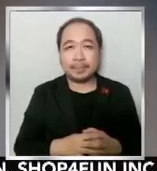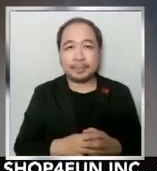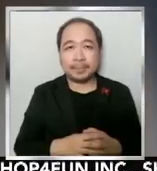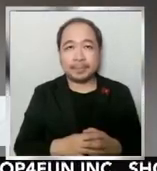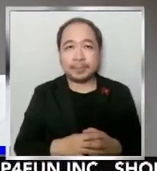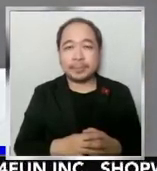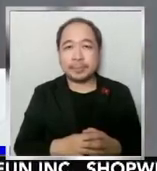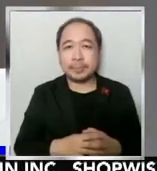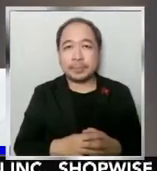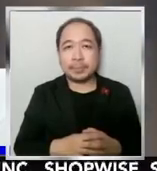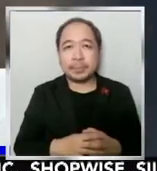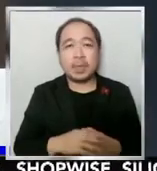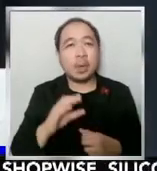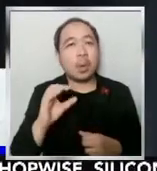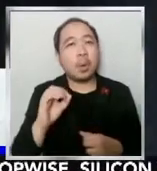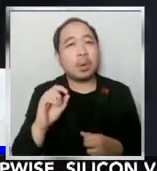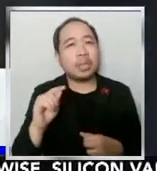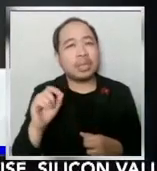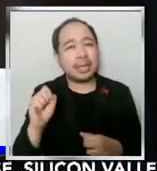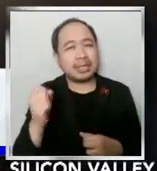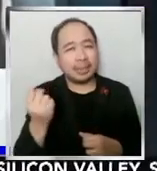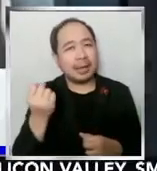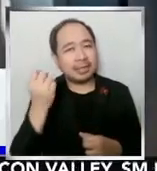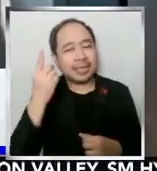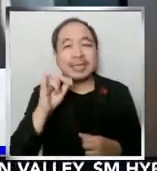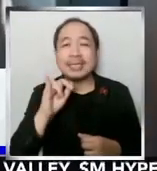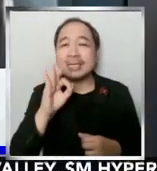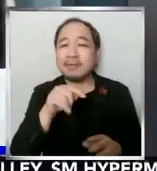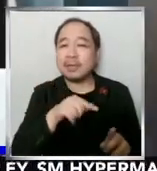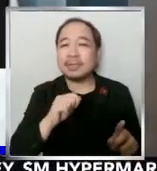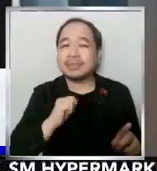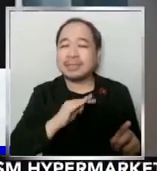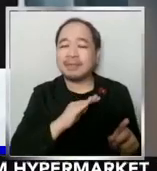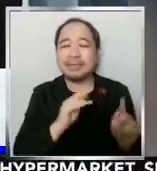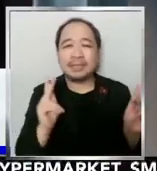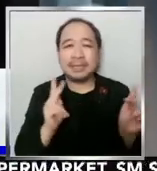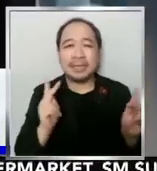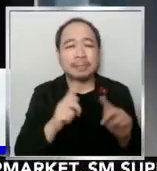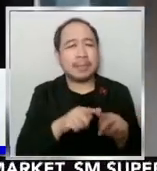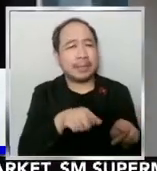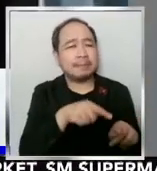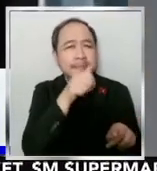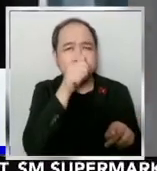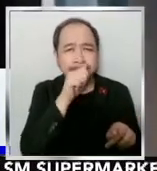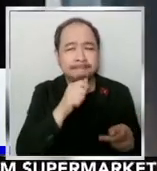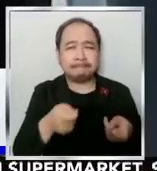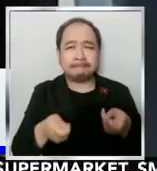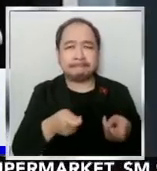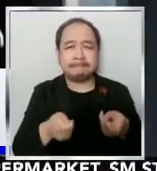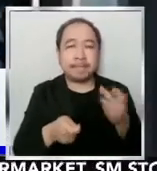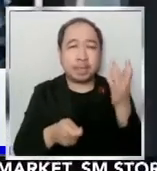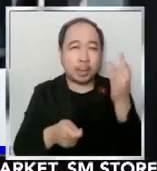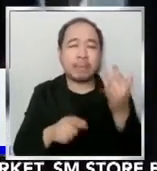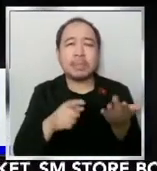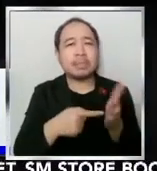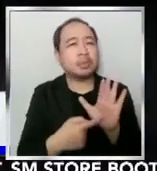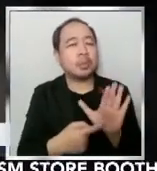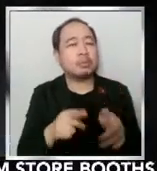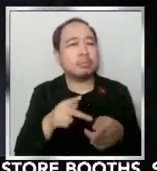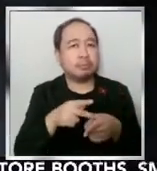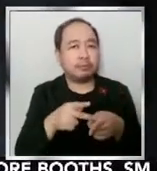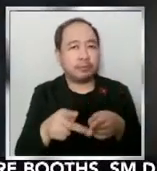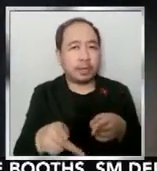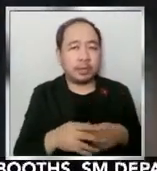ng OTS kung kinilig man ang kanilang kawani, pero tiniis daw dapat ito sa ngalan ng professionalism. Pati yung